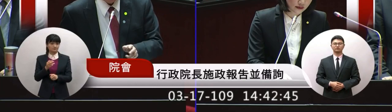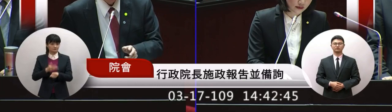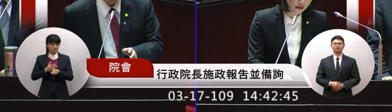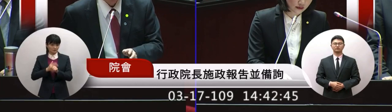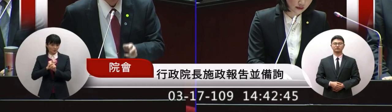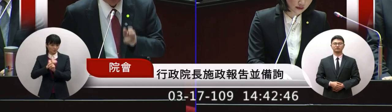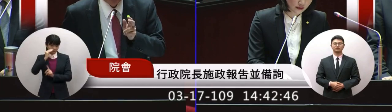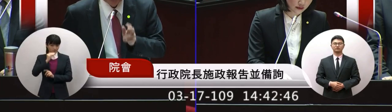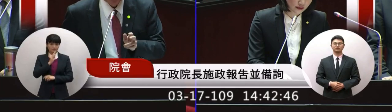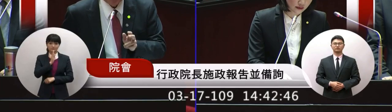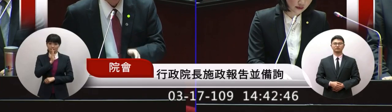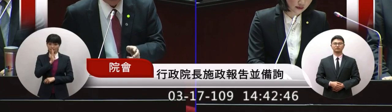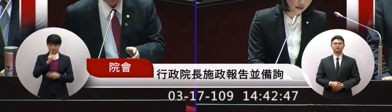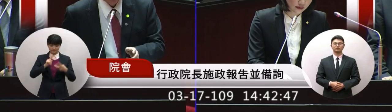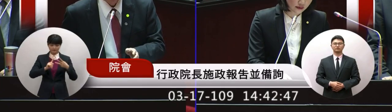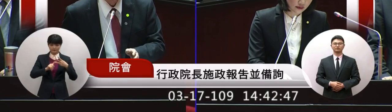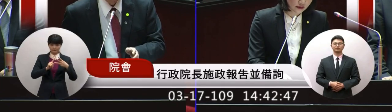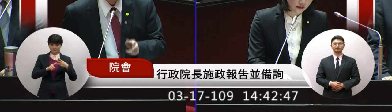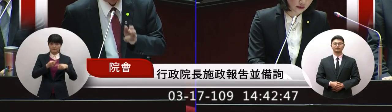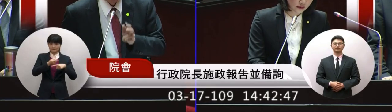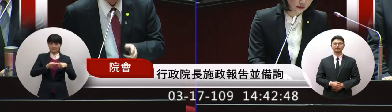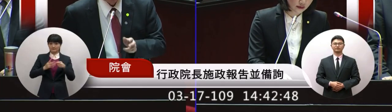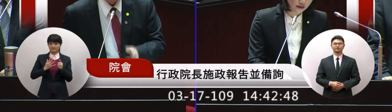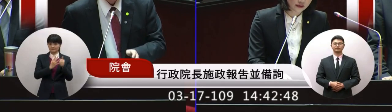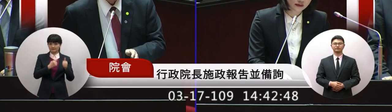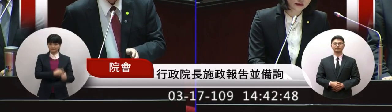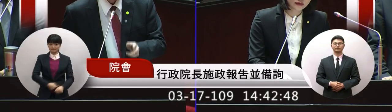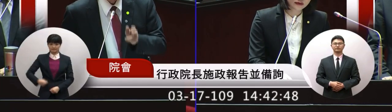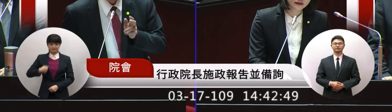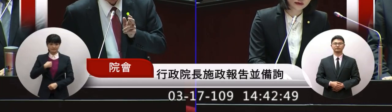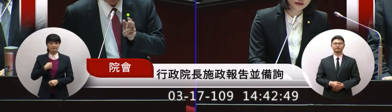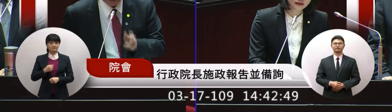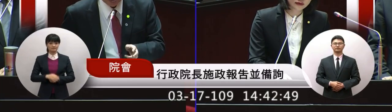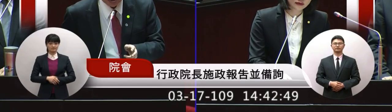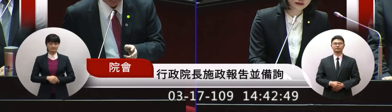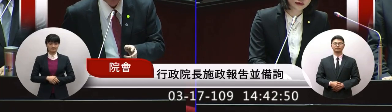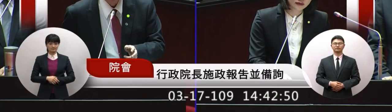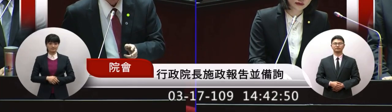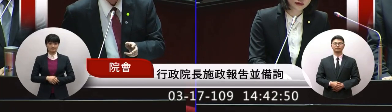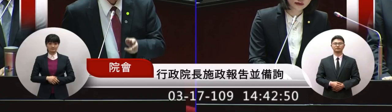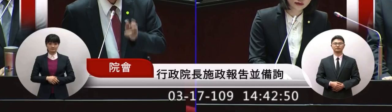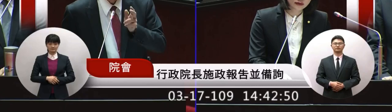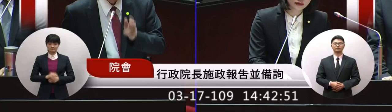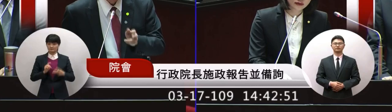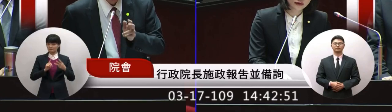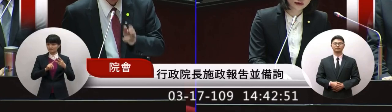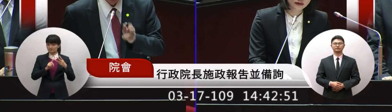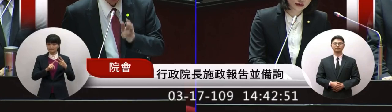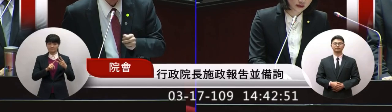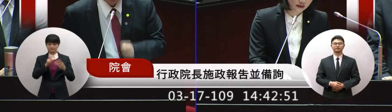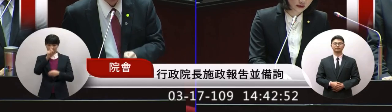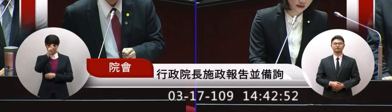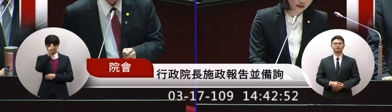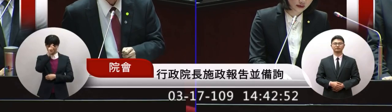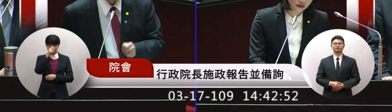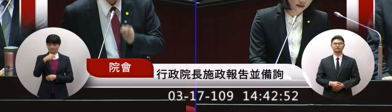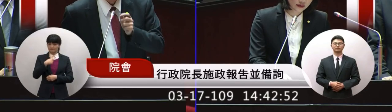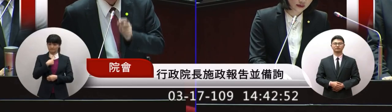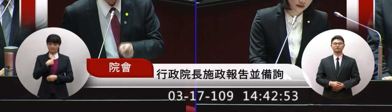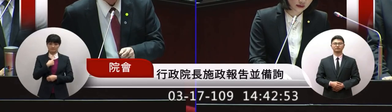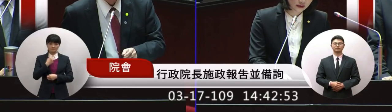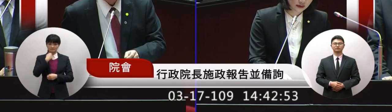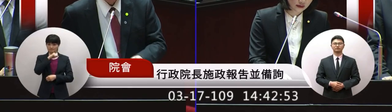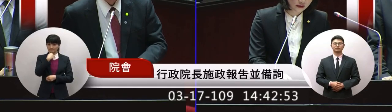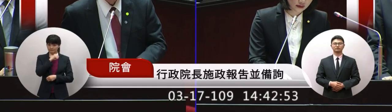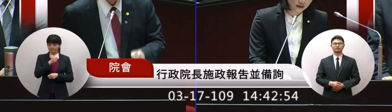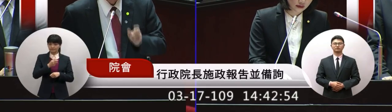第三个，我们的半导体，我们的半导体为了维持我们的先进制程的优势，我们